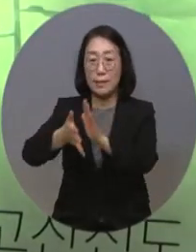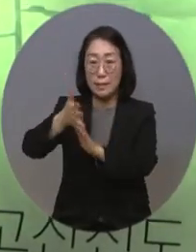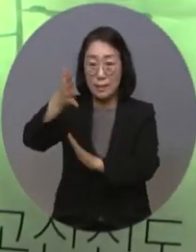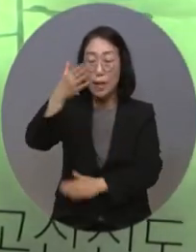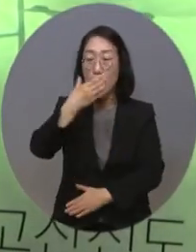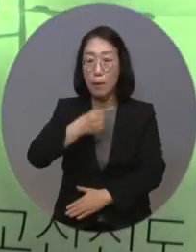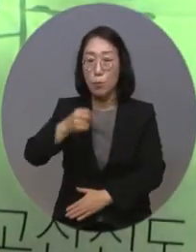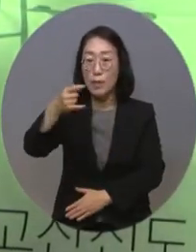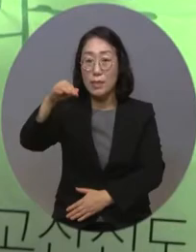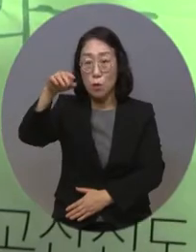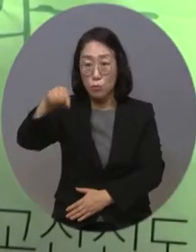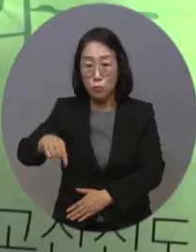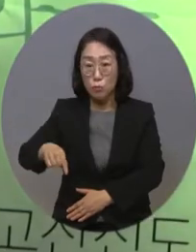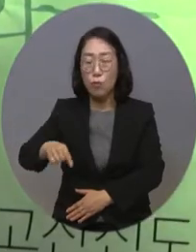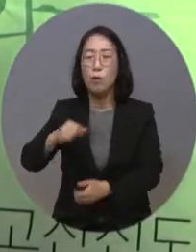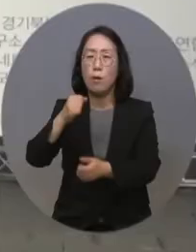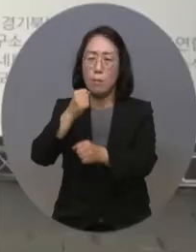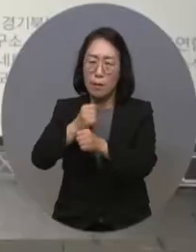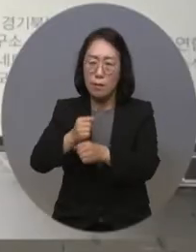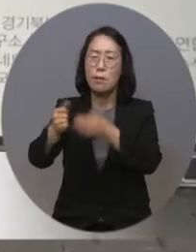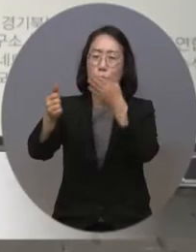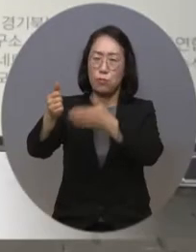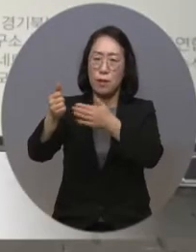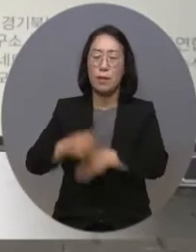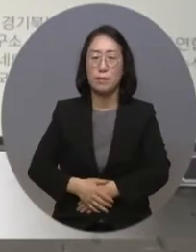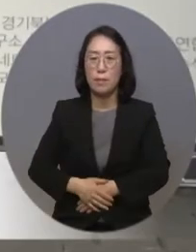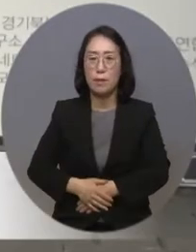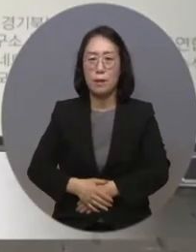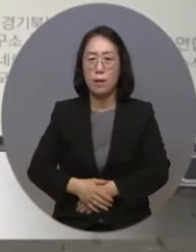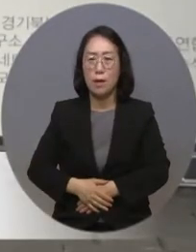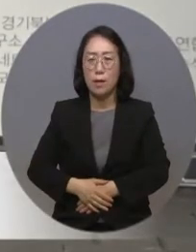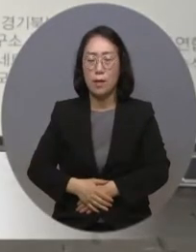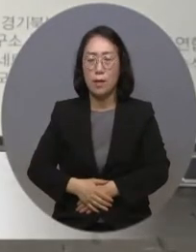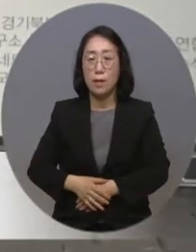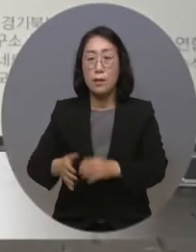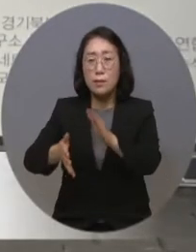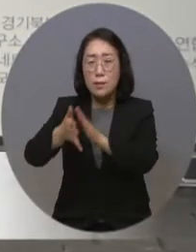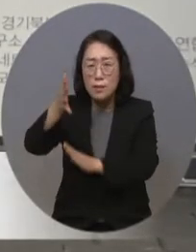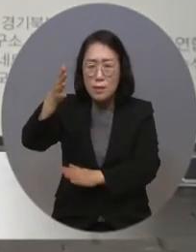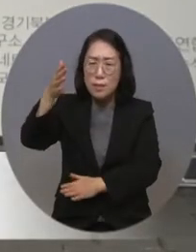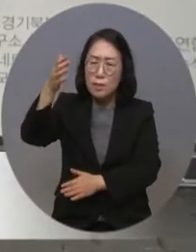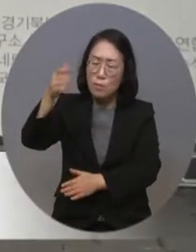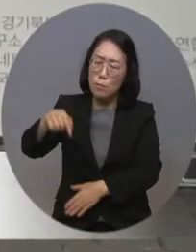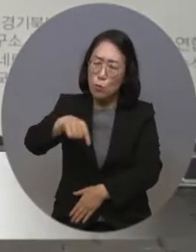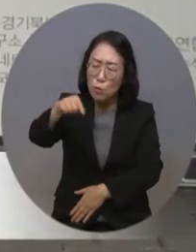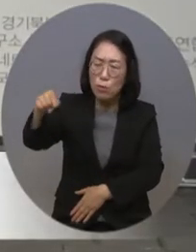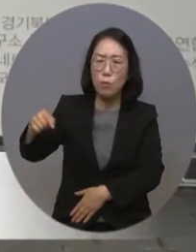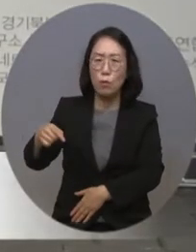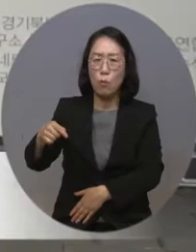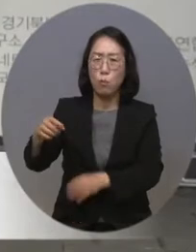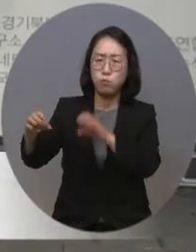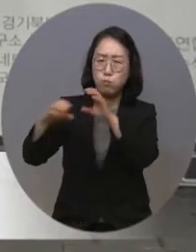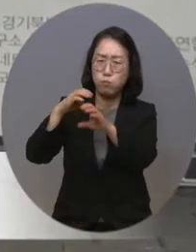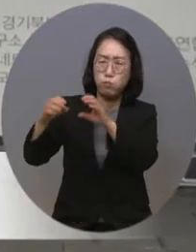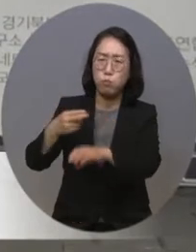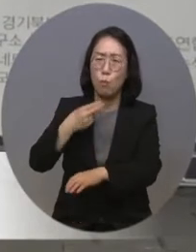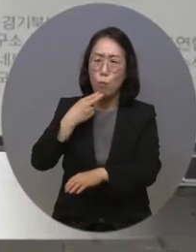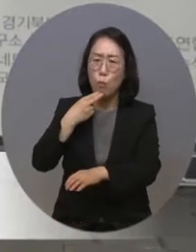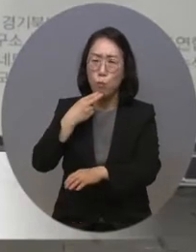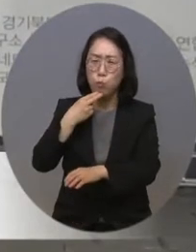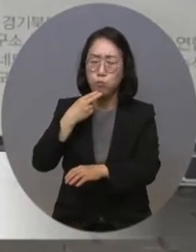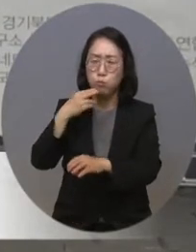행복도시 의정부 만들기를 호소했습니다. 의정부 시가 불통행정으로 많은 의정부 시민들이